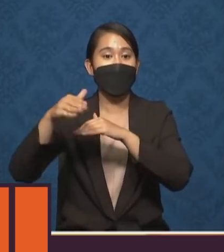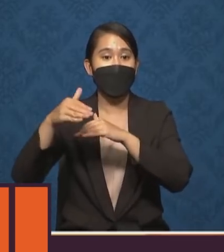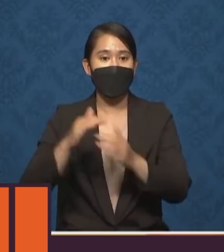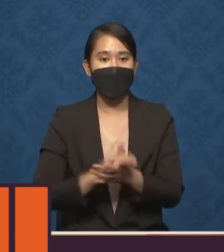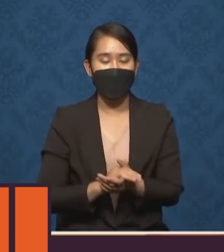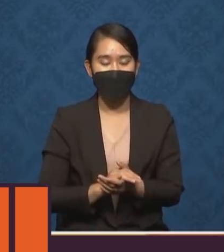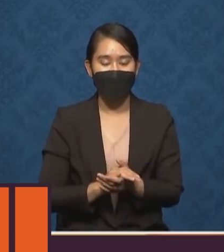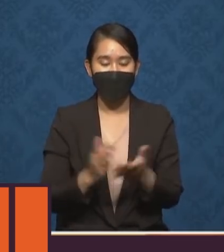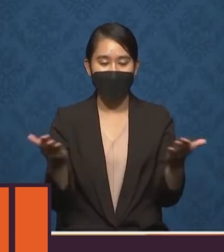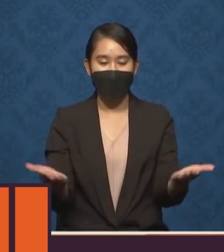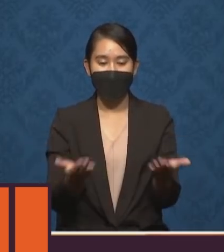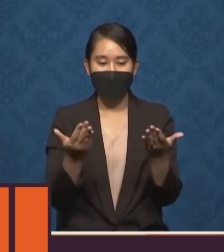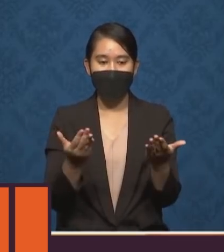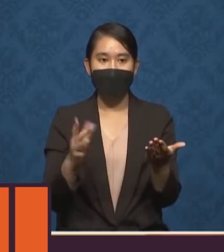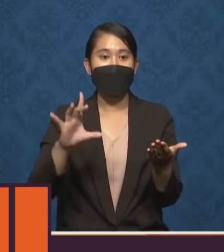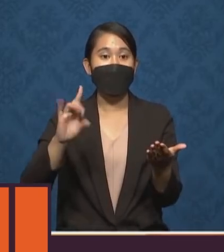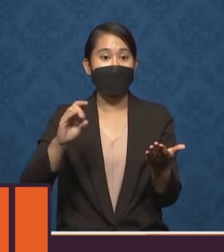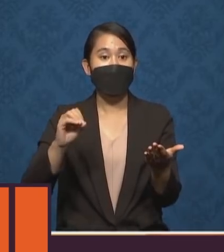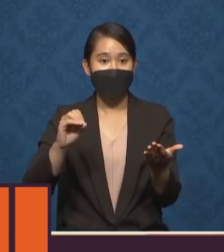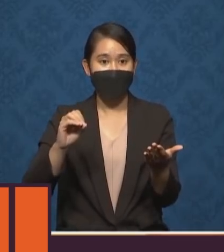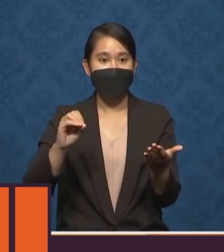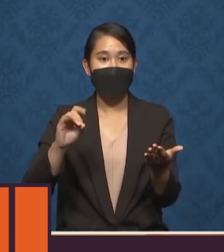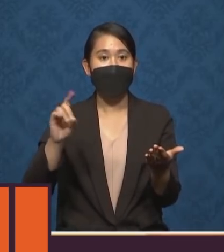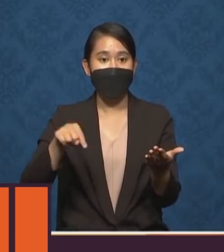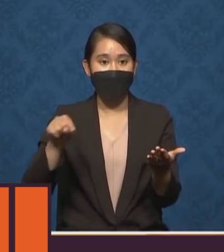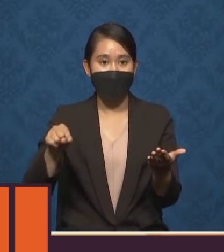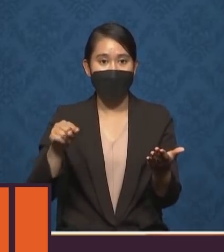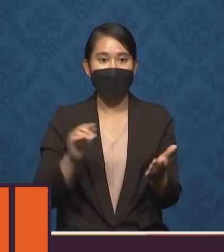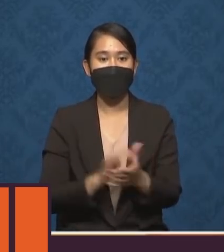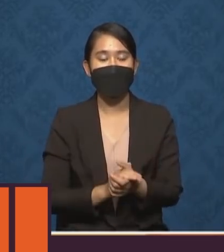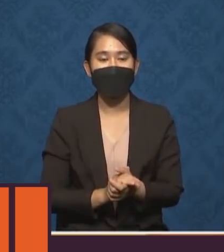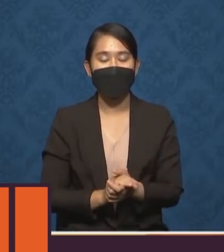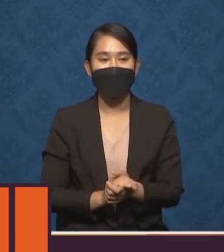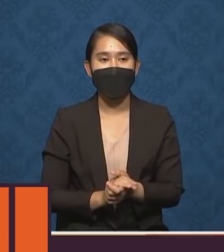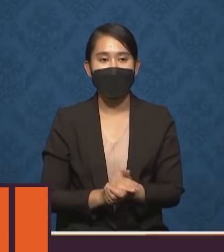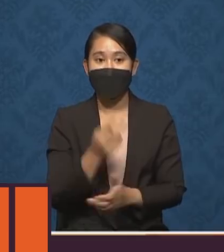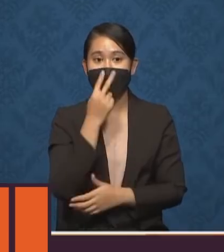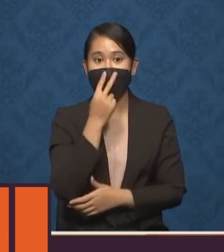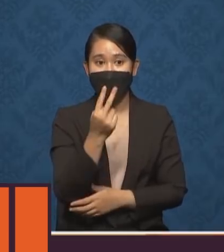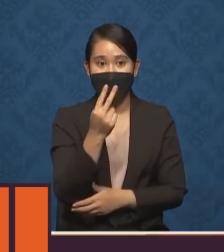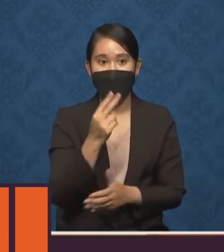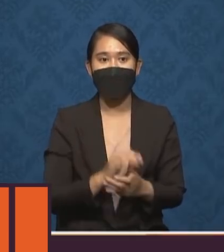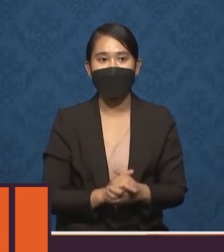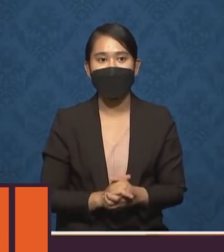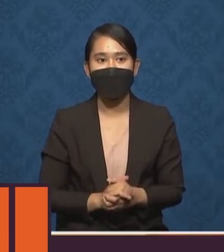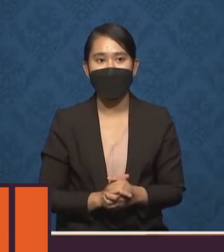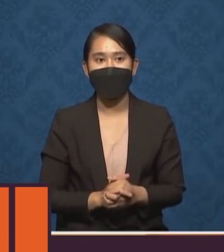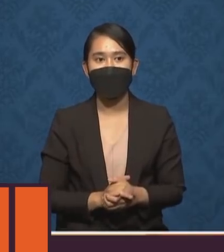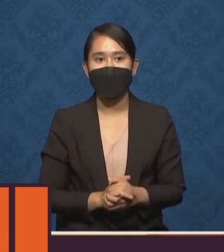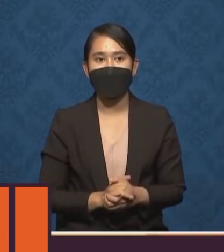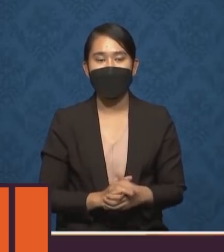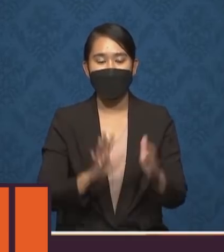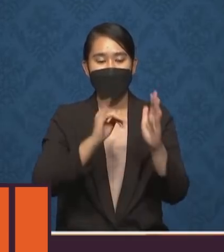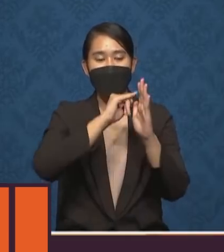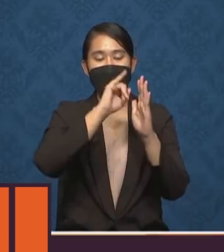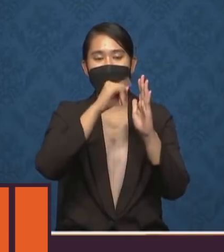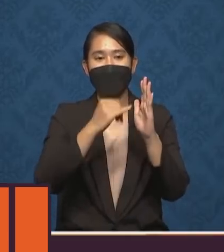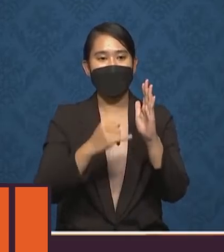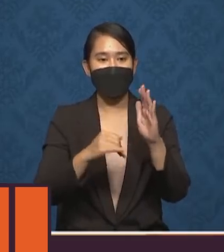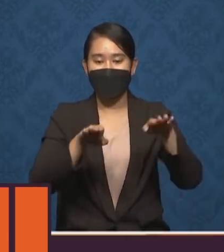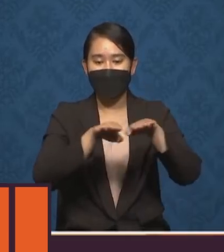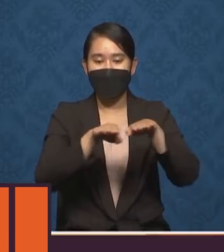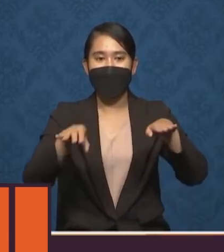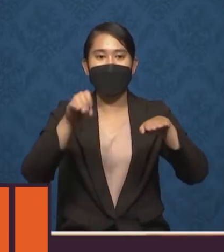ถ้าเราใช้เกณฑ์ 80%บ้างนะครับในวัคซีนเข็มที่ 2ทุกท่านจะเห็นได้ว่าทุกจังหวัดสอบตกนะครับในจังหวัดนำร่อง